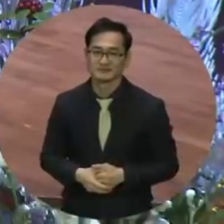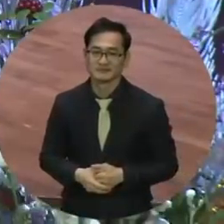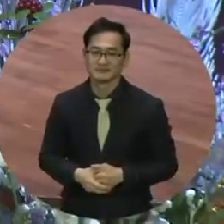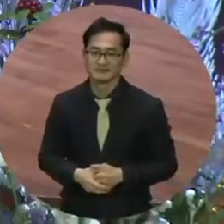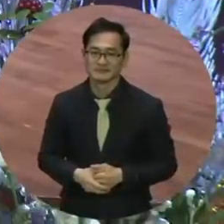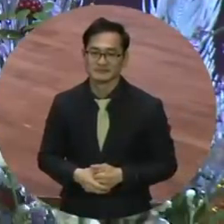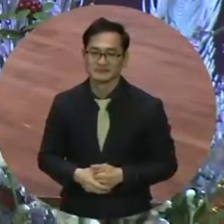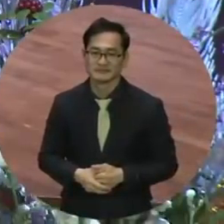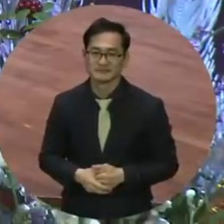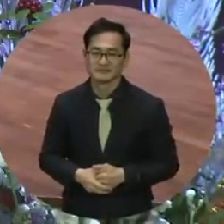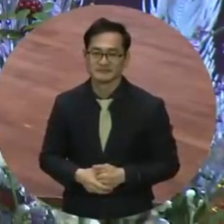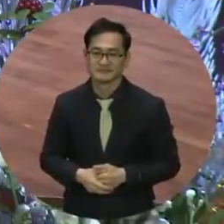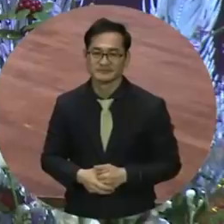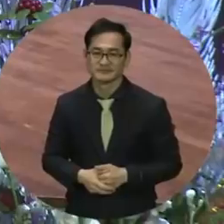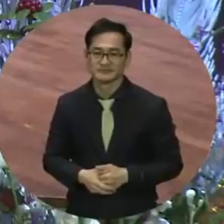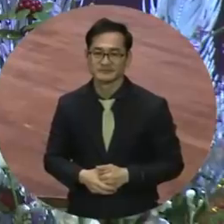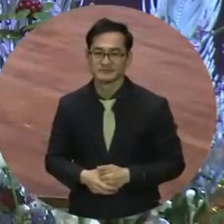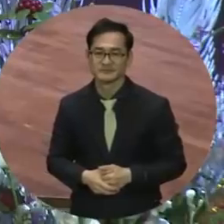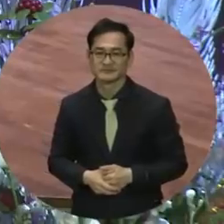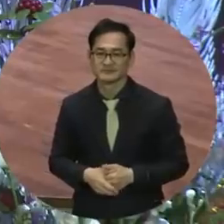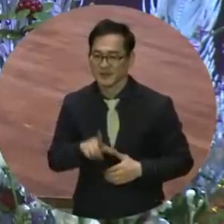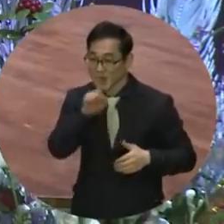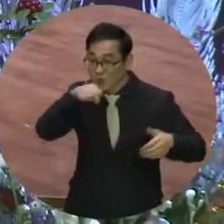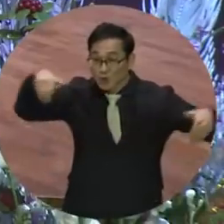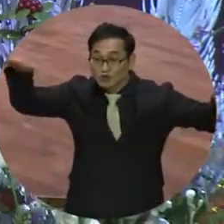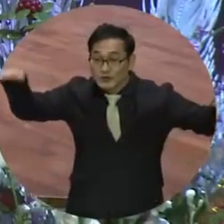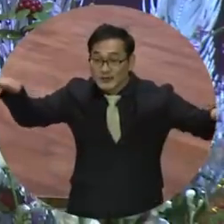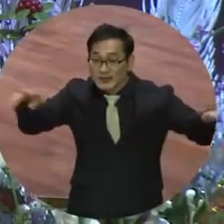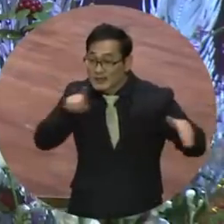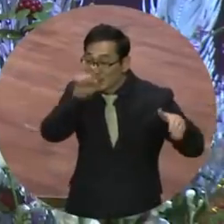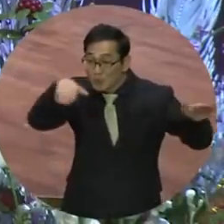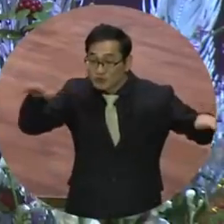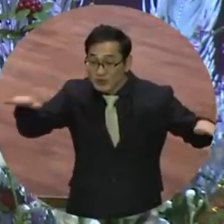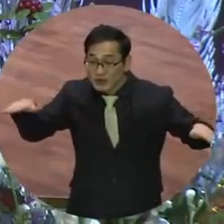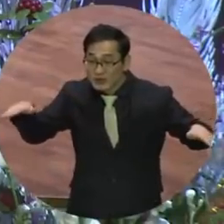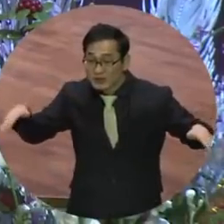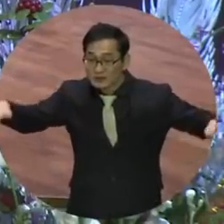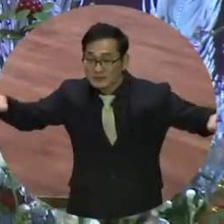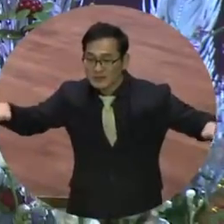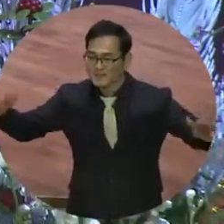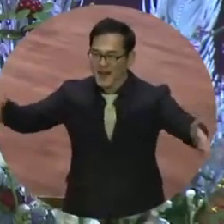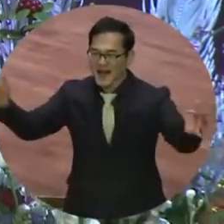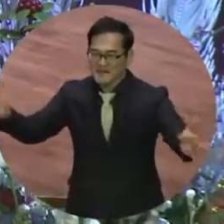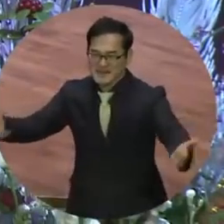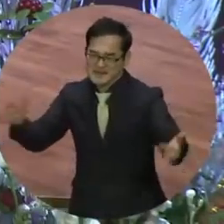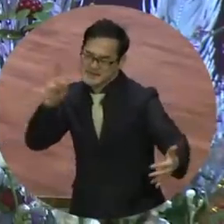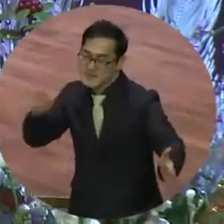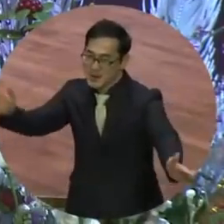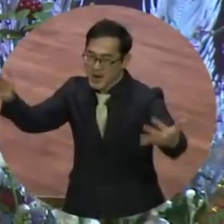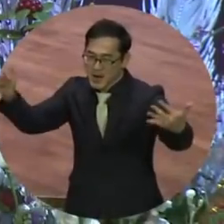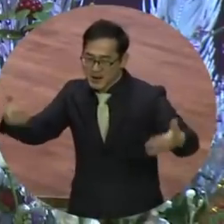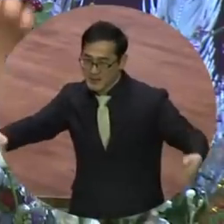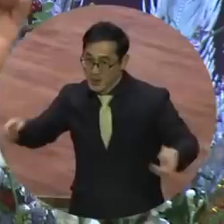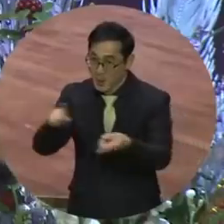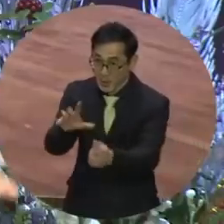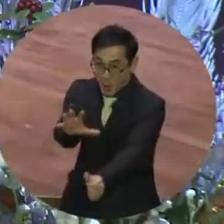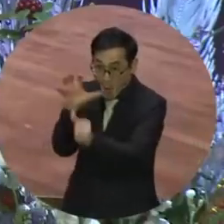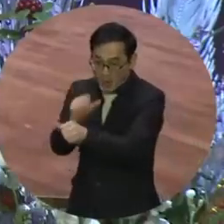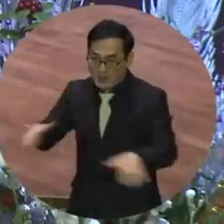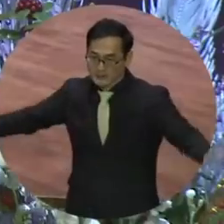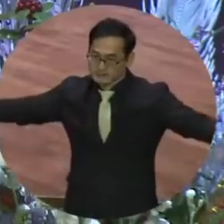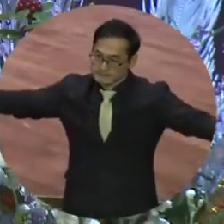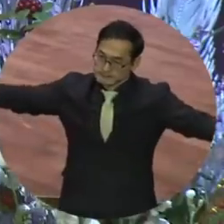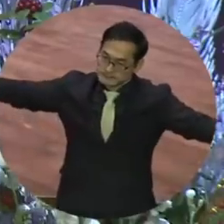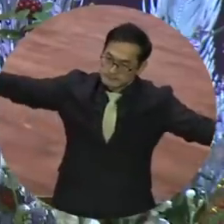어려서부터 하도 훈련을 받아가. 독수리의 특징이 날개가 두껍습니다. 날개가 털려요. 보통 새들하고 어려서부터